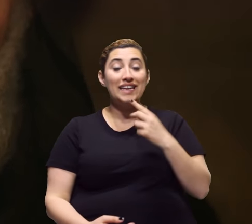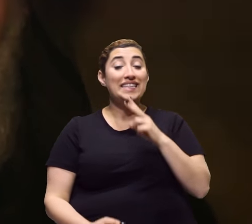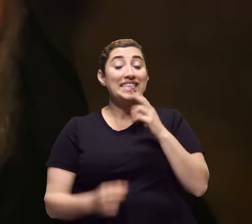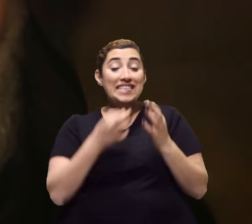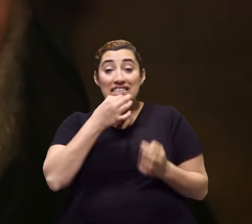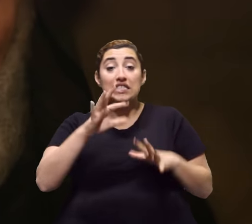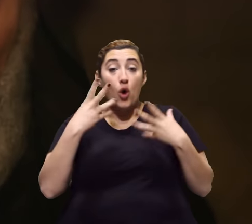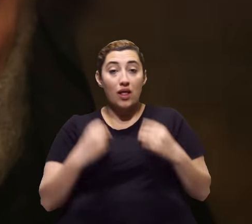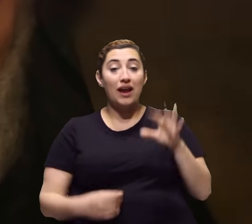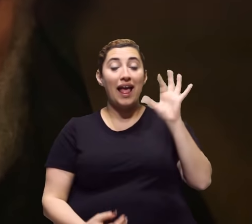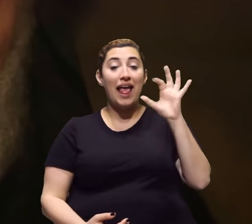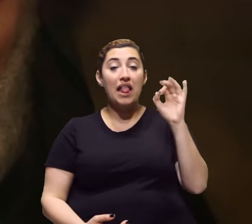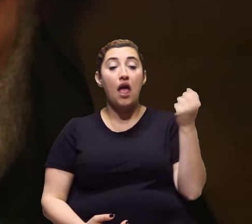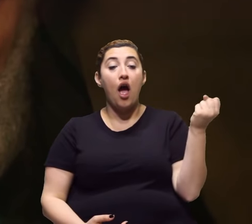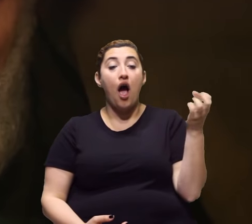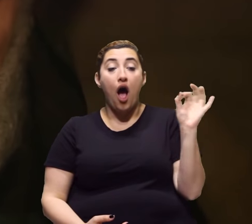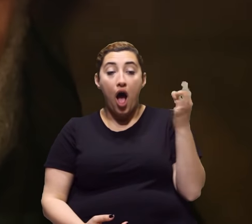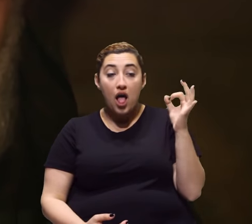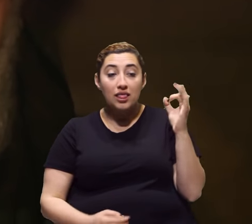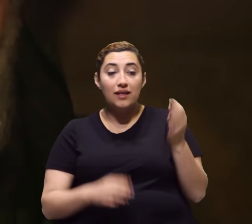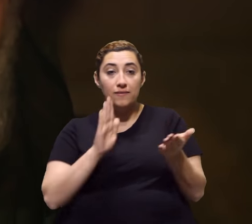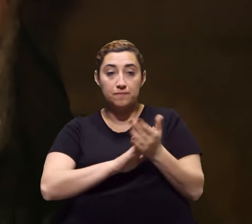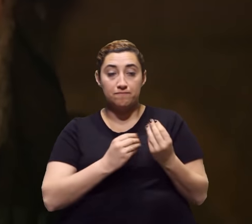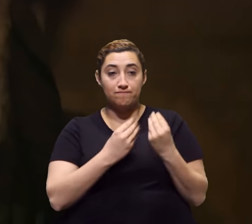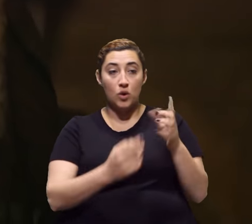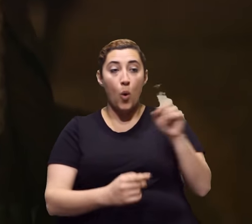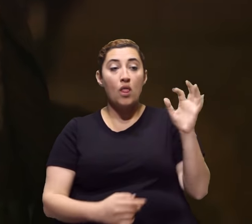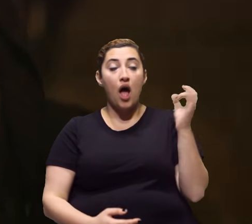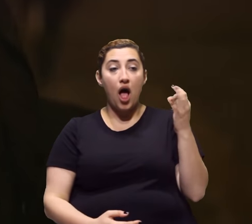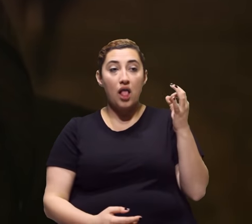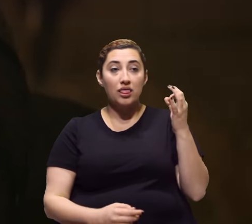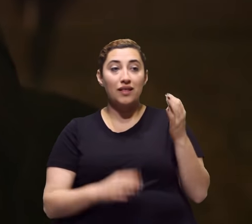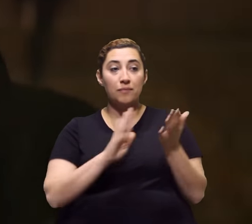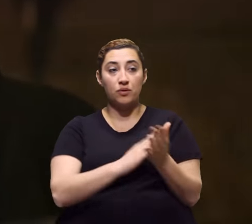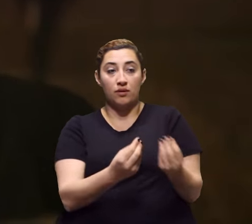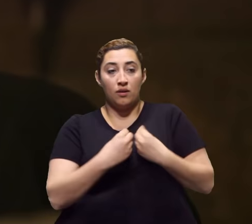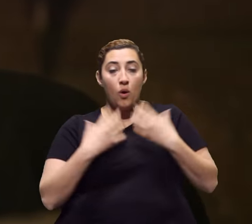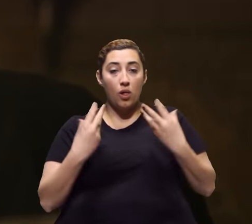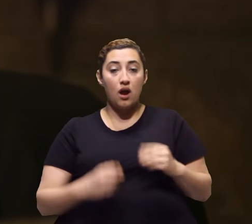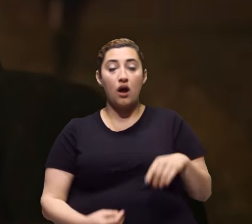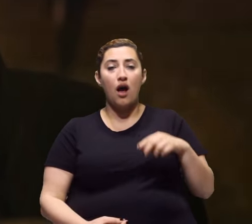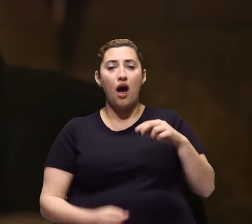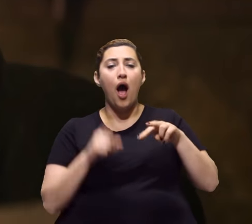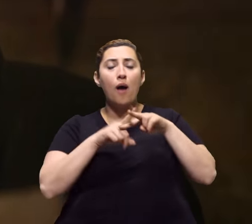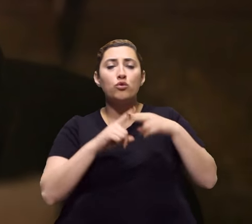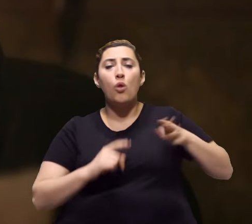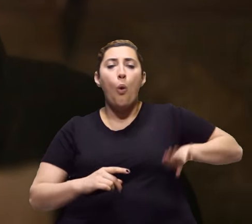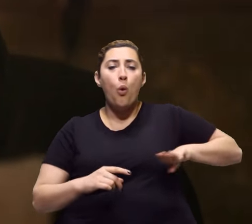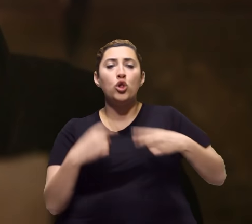şehadetiyle 50 altın mihri müeccel, 10 altın mihri muaccelle Kasım ağlıyor. Abdullah oğlu